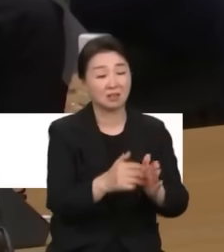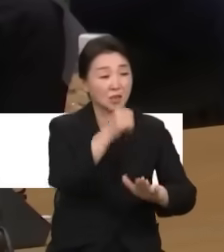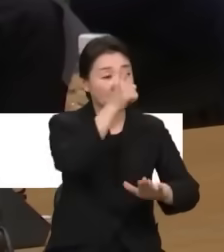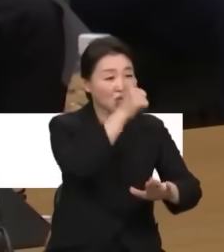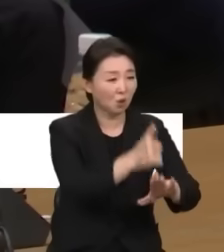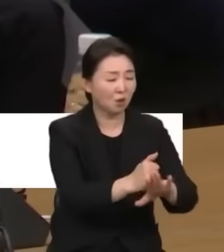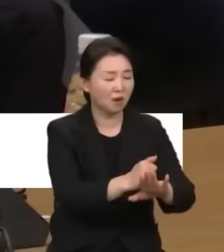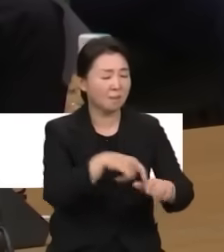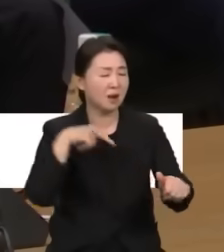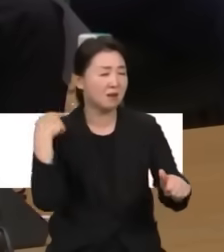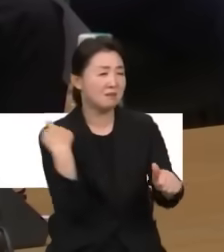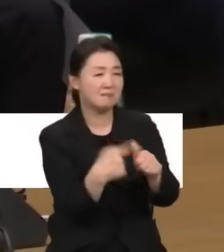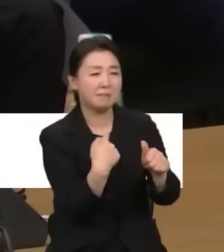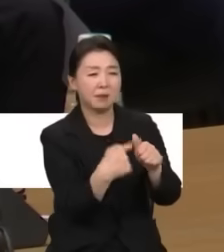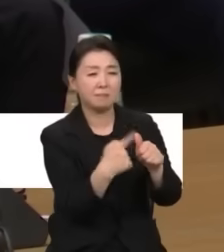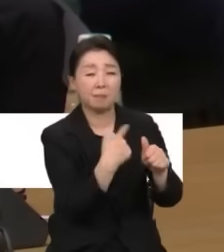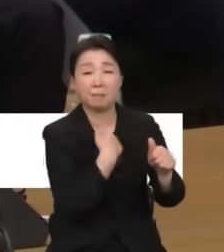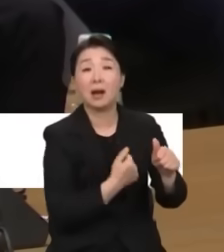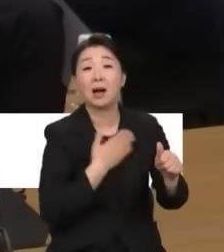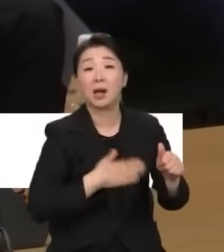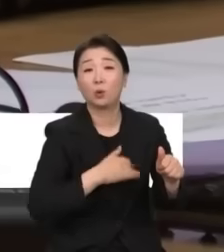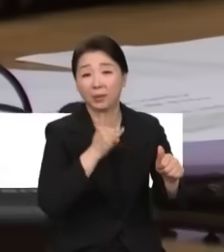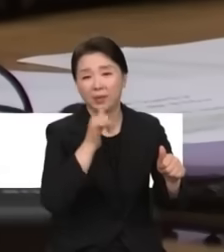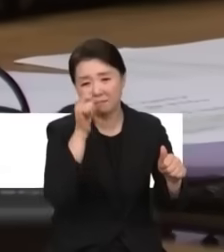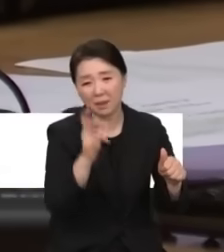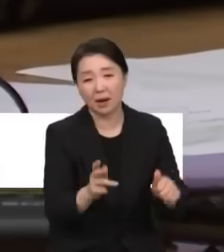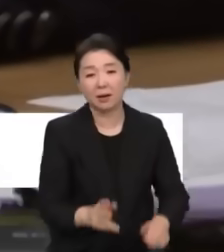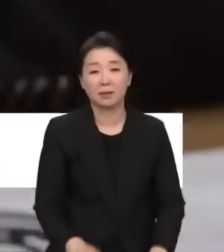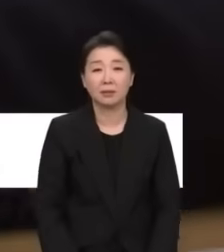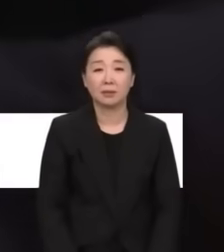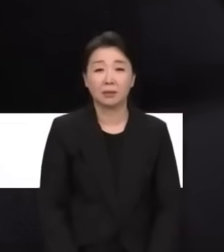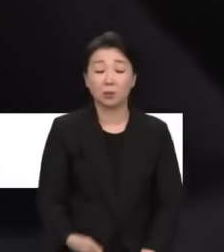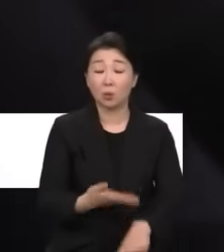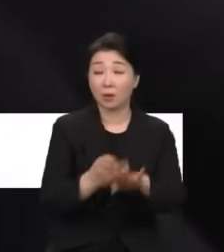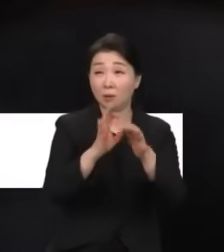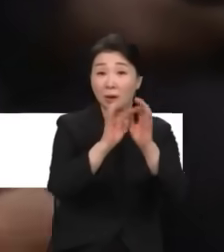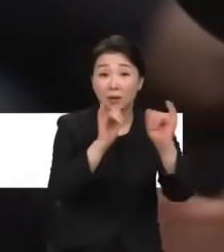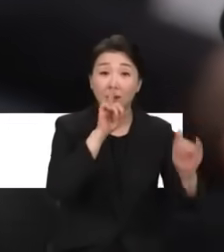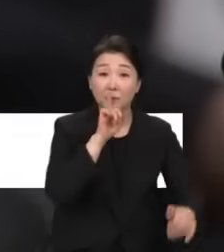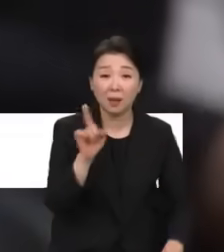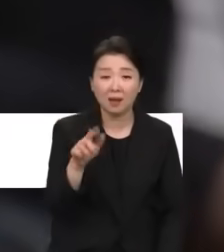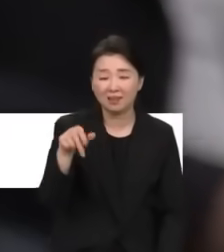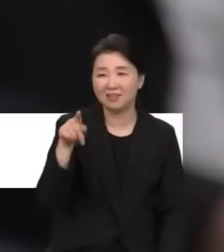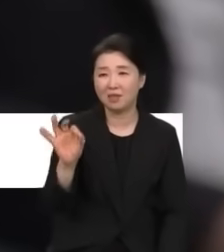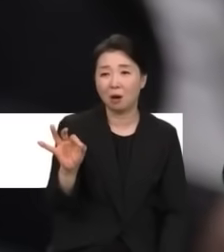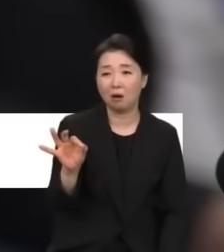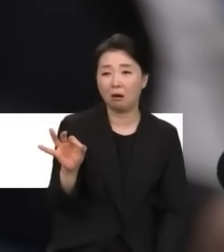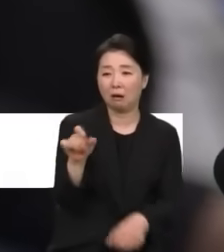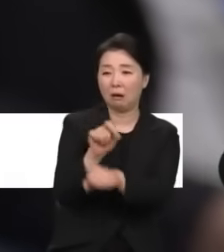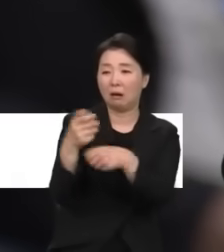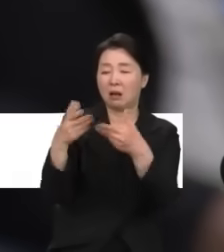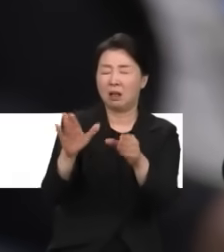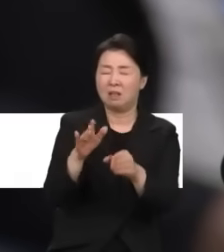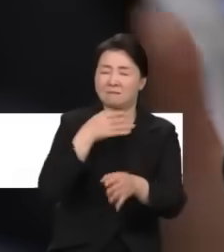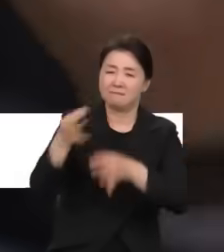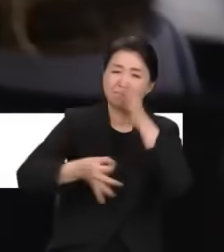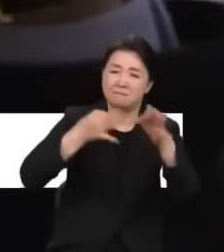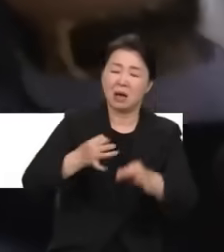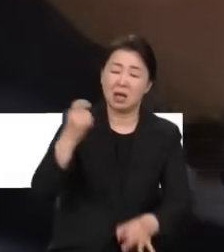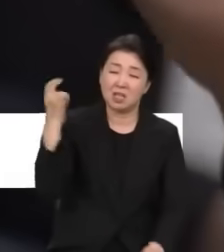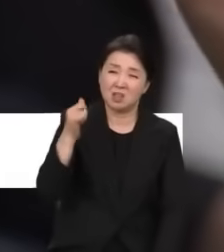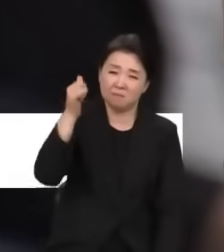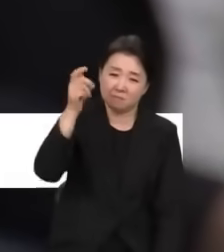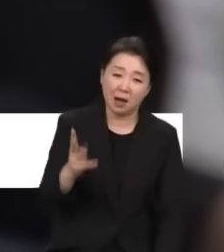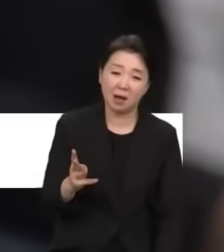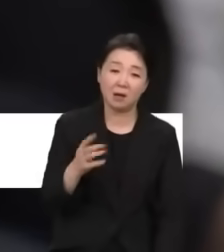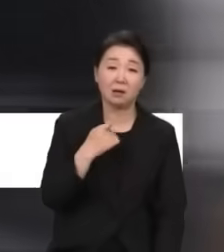대해 폭언을 한 적이 있는 걸로 안다고 주장했습니다. 또 다른 관계자도 정대사 집무실에서 큰 소리가 나는 걸 여러 차례